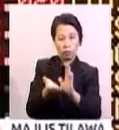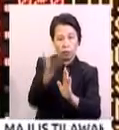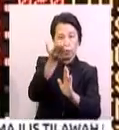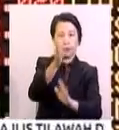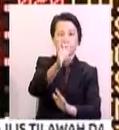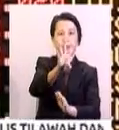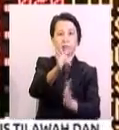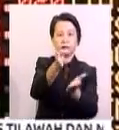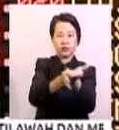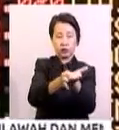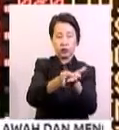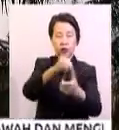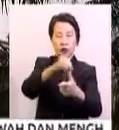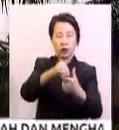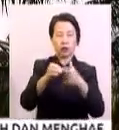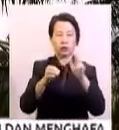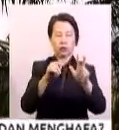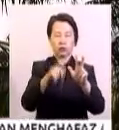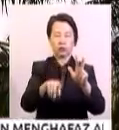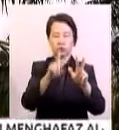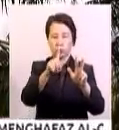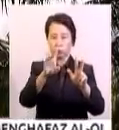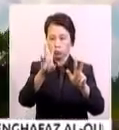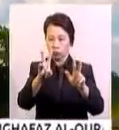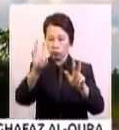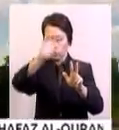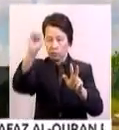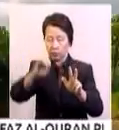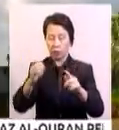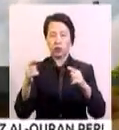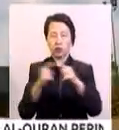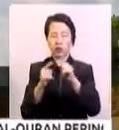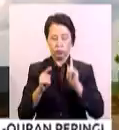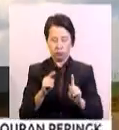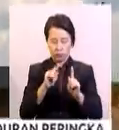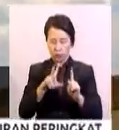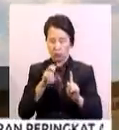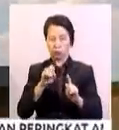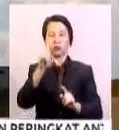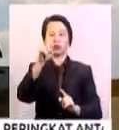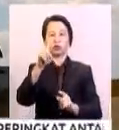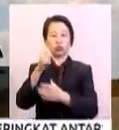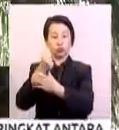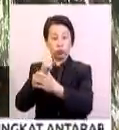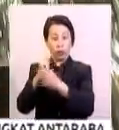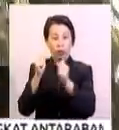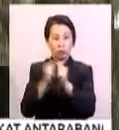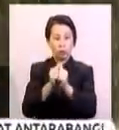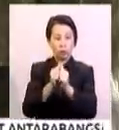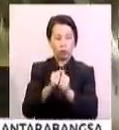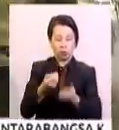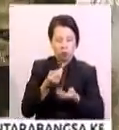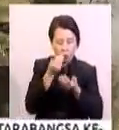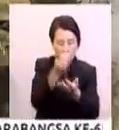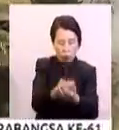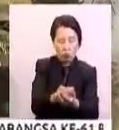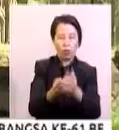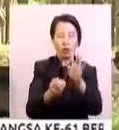4 sen atau 3.17% kepada RM1.30 sesaham dengan pasaran modal